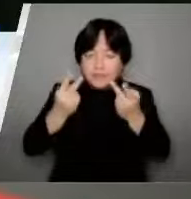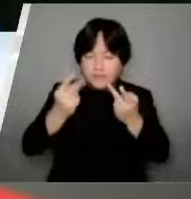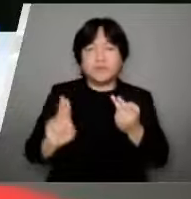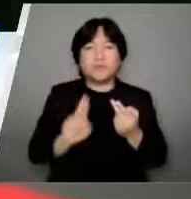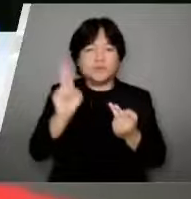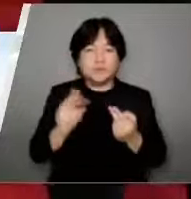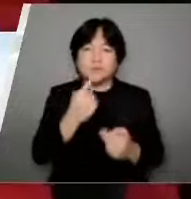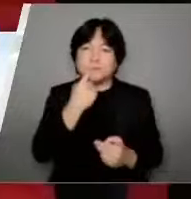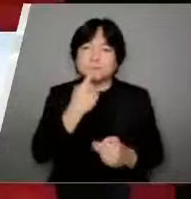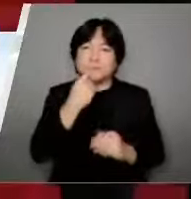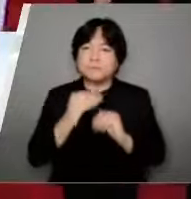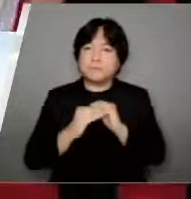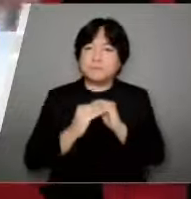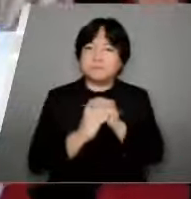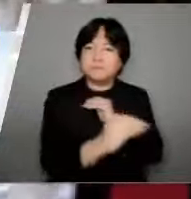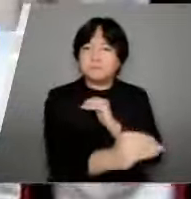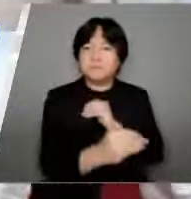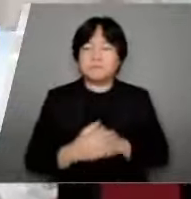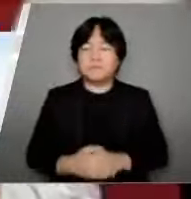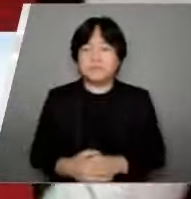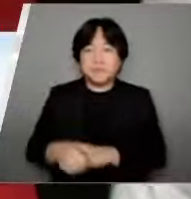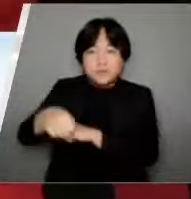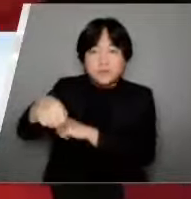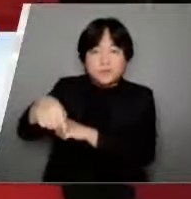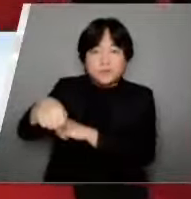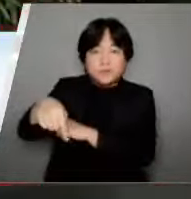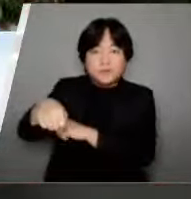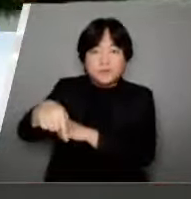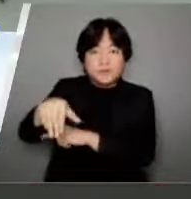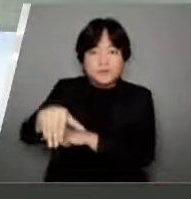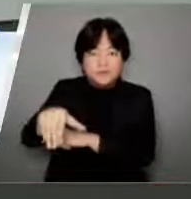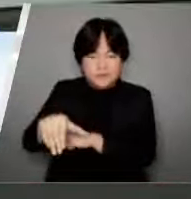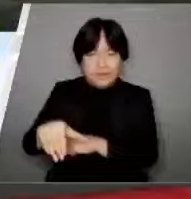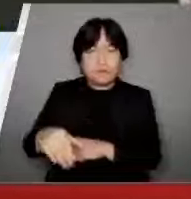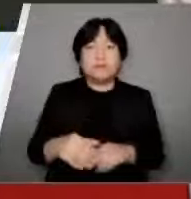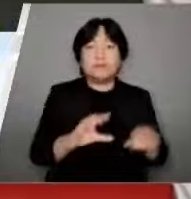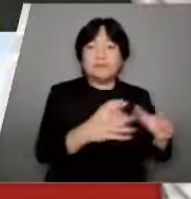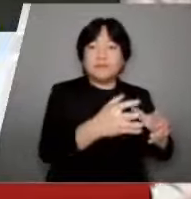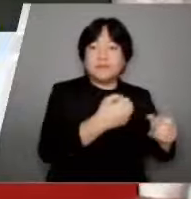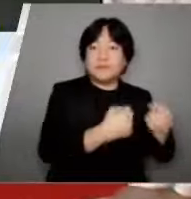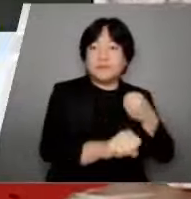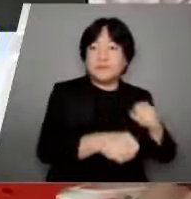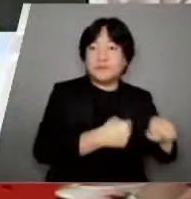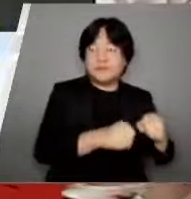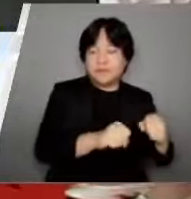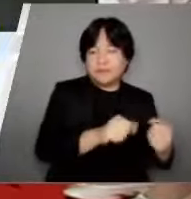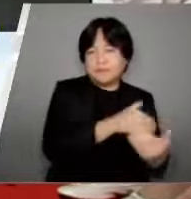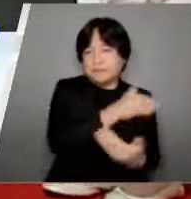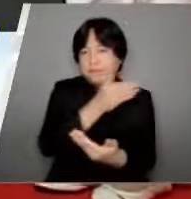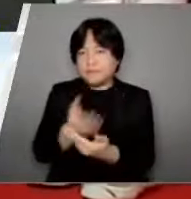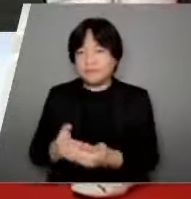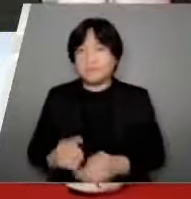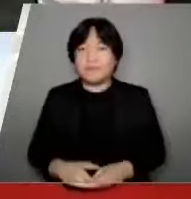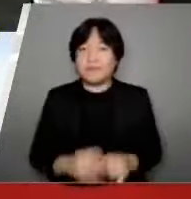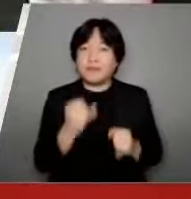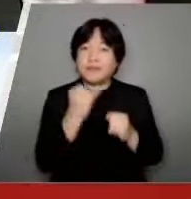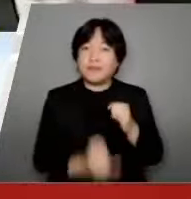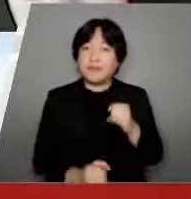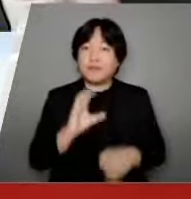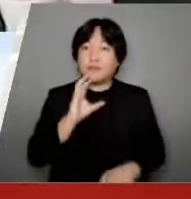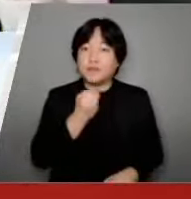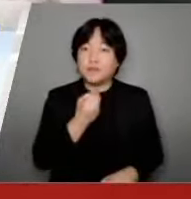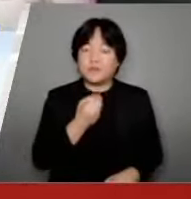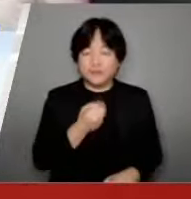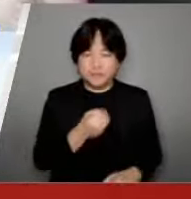mag-alas 8:30, dumating na mga atleta sa palasyo. Panghuli siyempre ang mga Olympic medalists, sina Nesty Petesio at